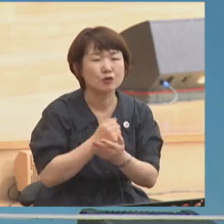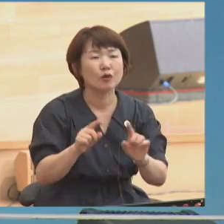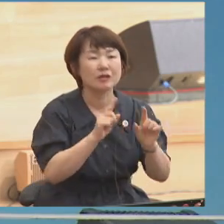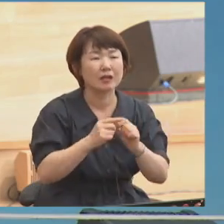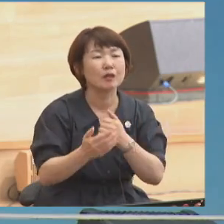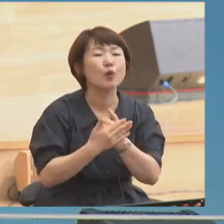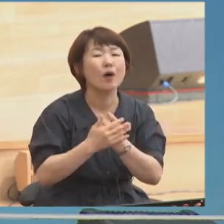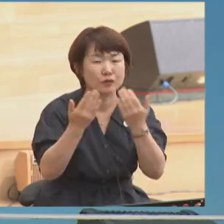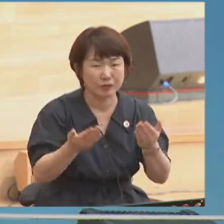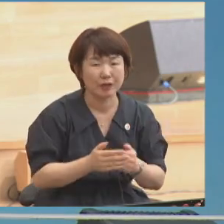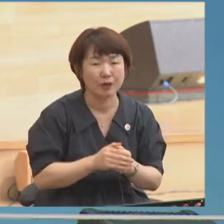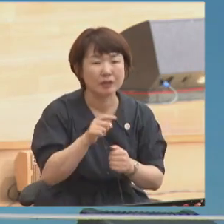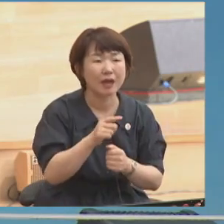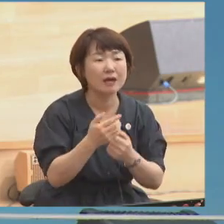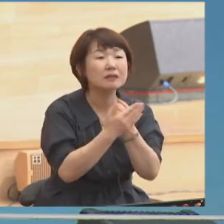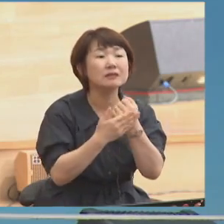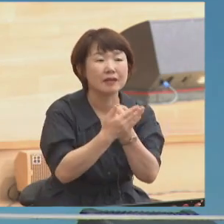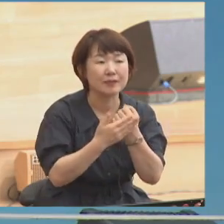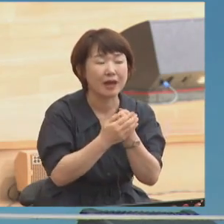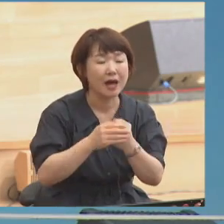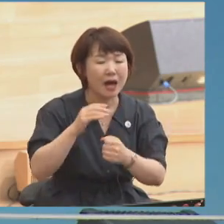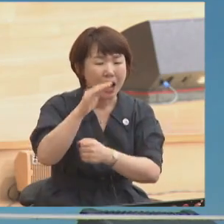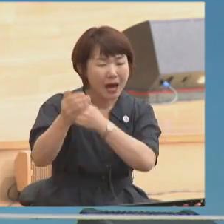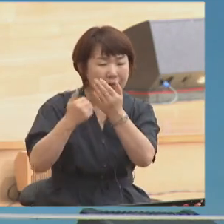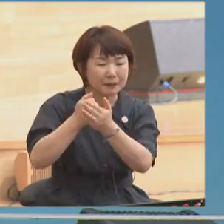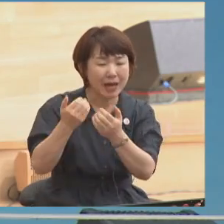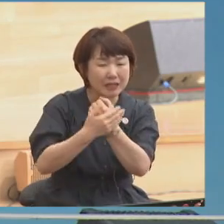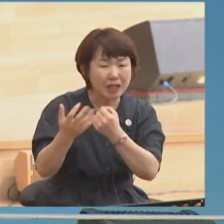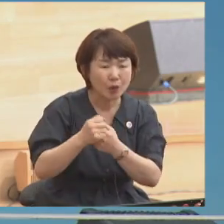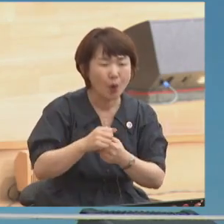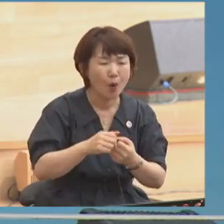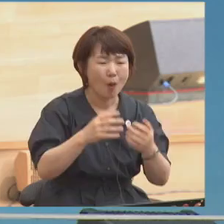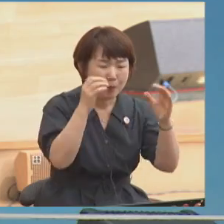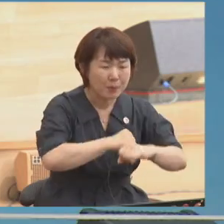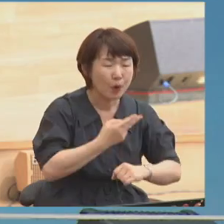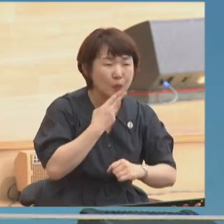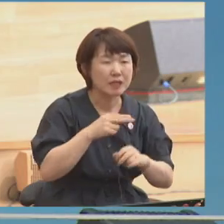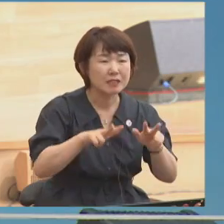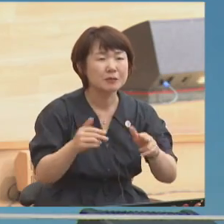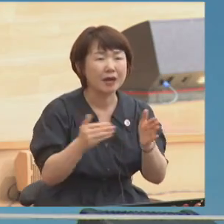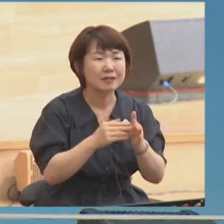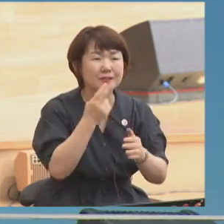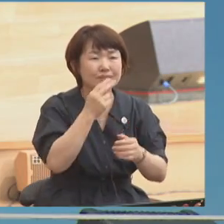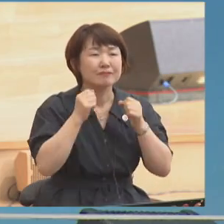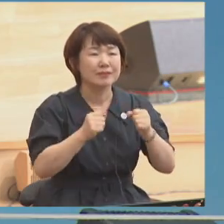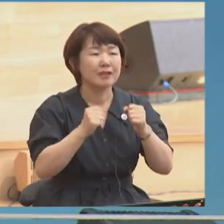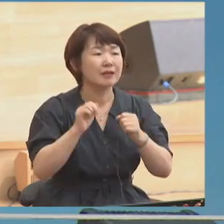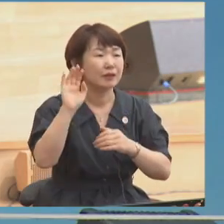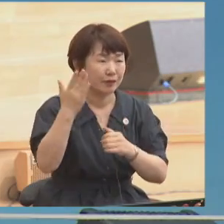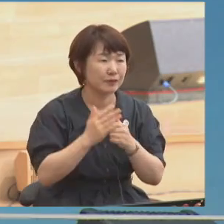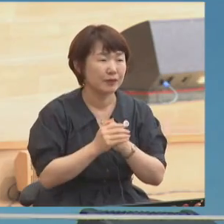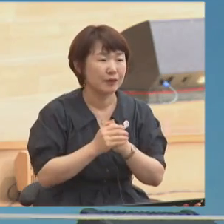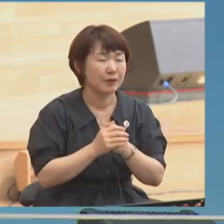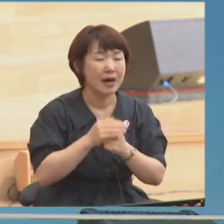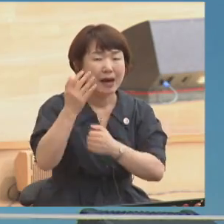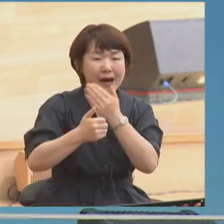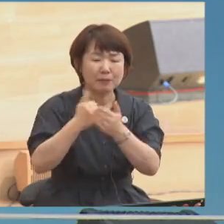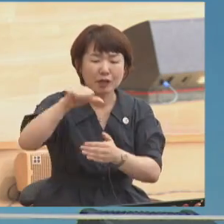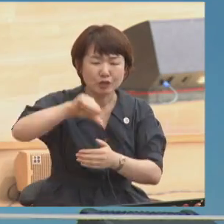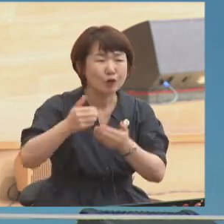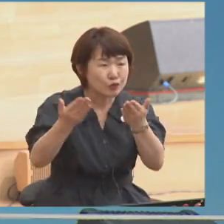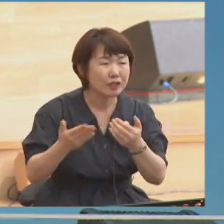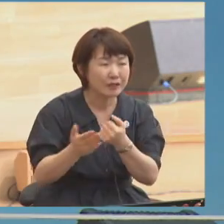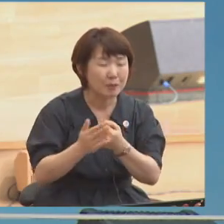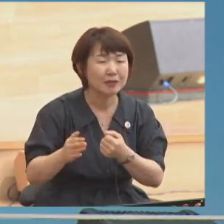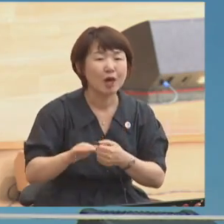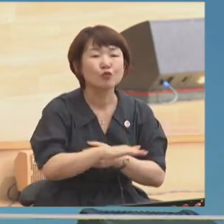은혜죠. 우리는 하나님의 은혜로 멸망치 않고 여기까지 오게 되어졌어요. 그렇게 하나님의 저주심으로 우리가